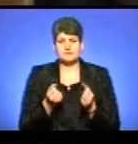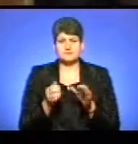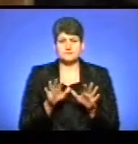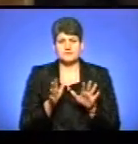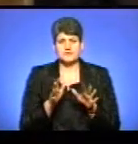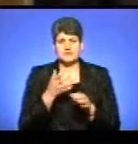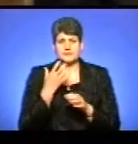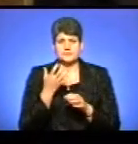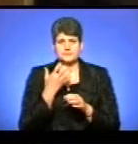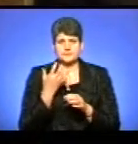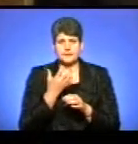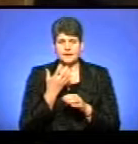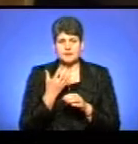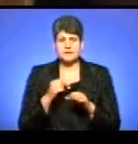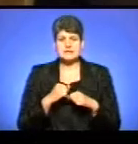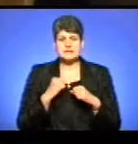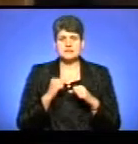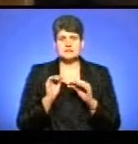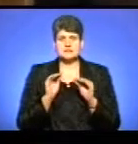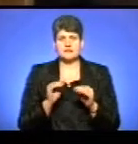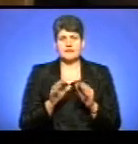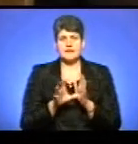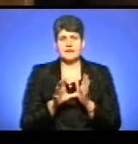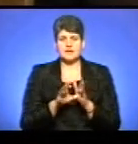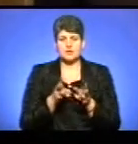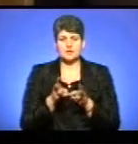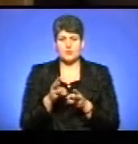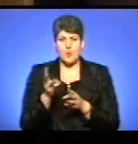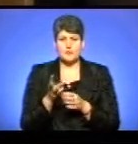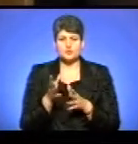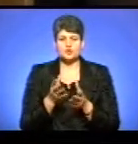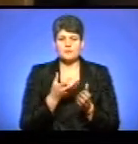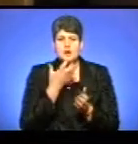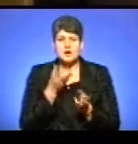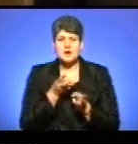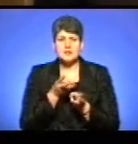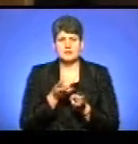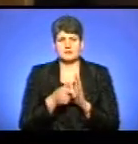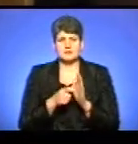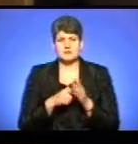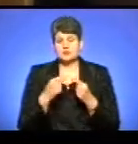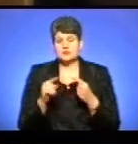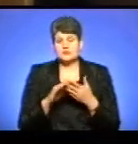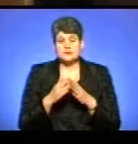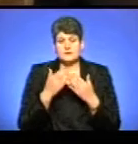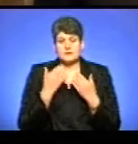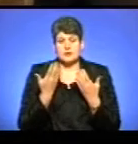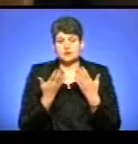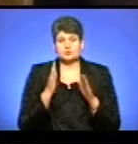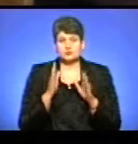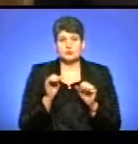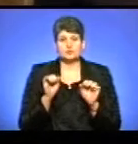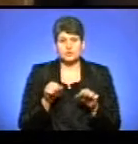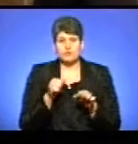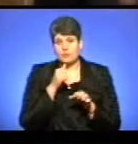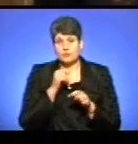оптимальні температури режиму, навіть ставимо електричні калорифери, щоб гріти класи. Іншої ситуації немає. Якщо буде можливість, спробуємо